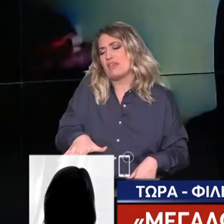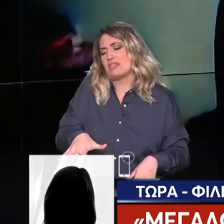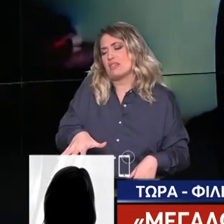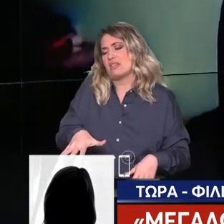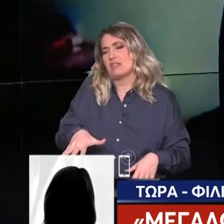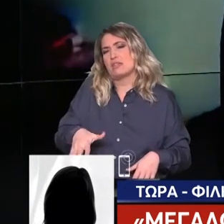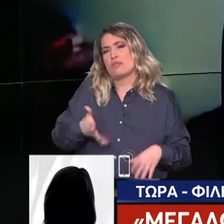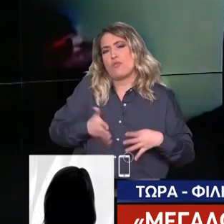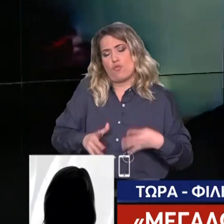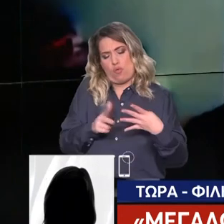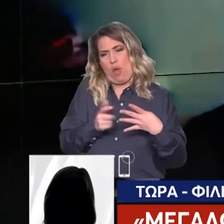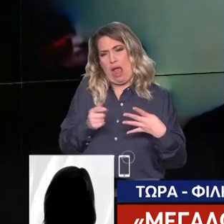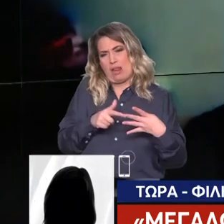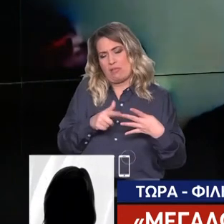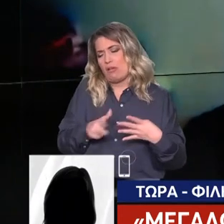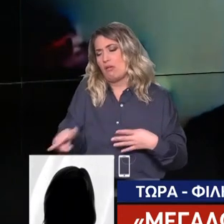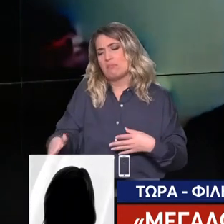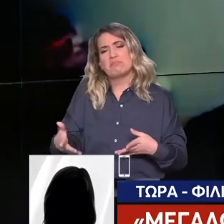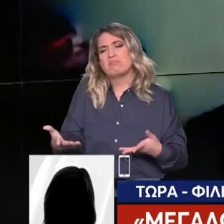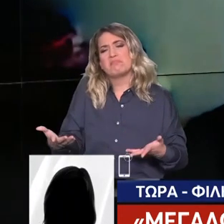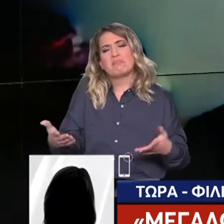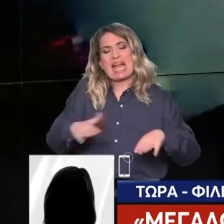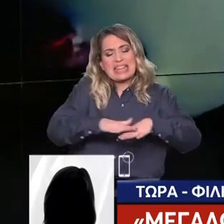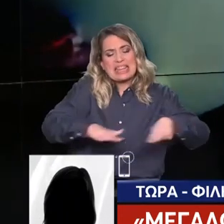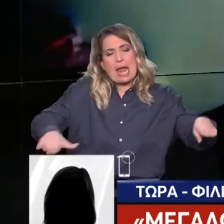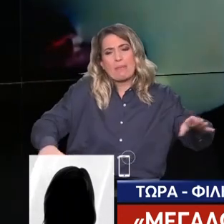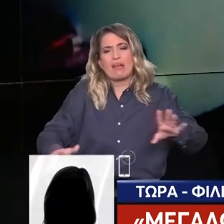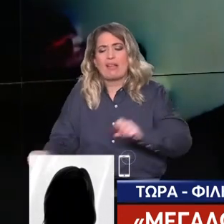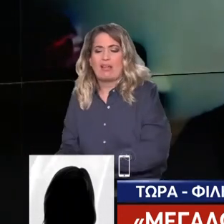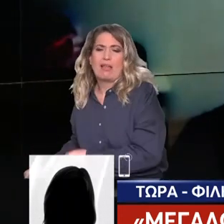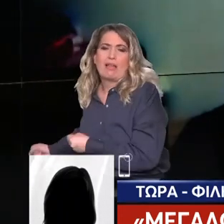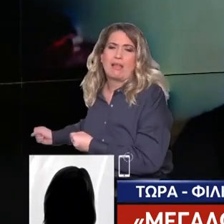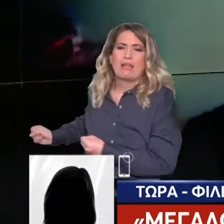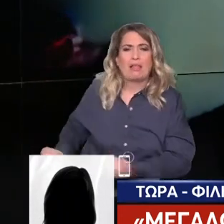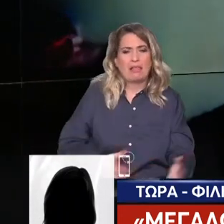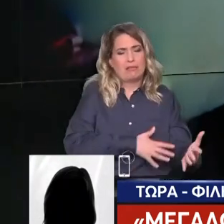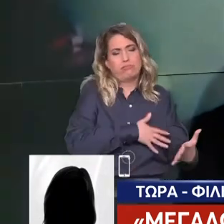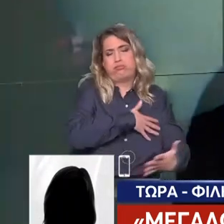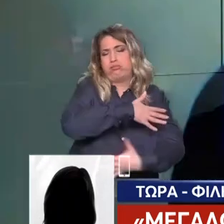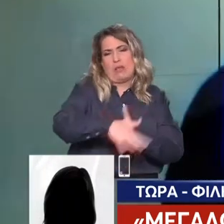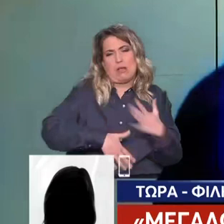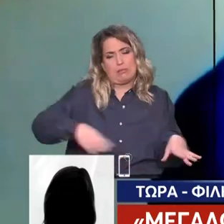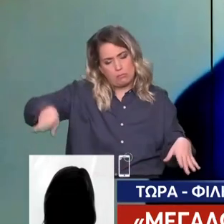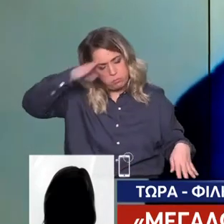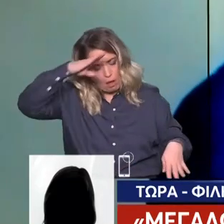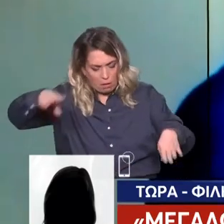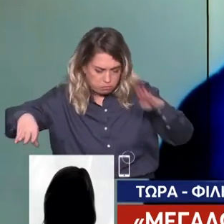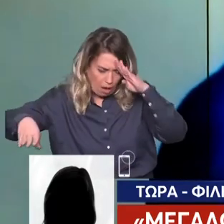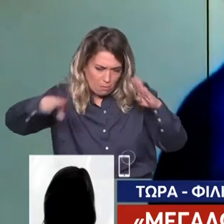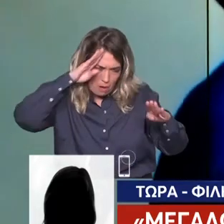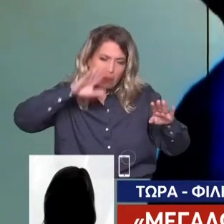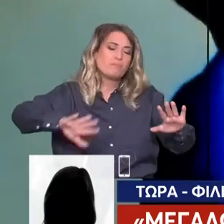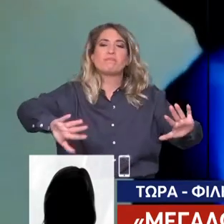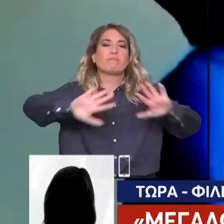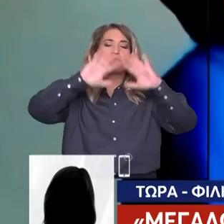Το είχε πετάξει από το τραπέζι κάτω. Είχε γίνει πάλι πολύ μεγάλη φασαρία. Εν πάση περιπτώσει,